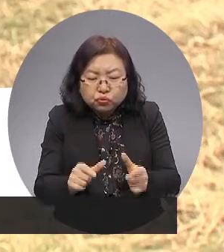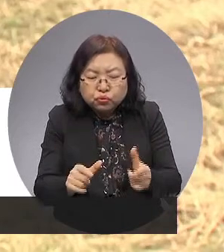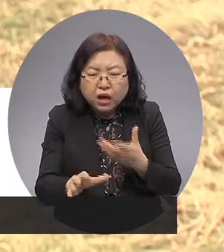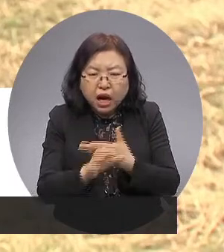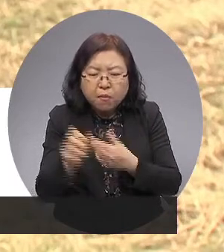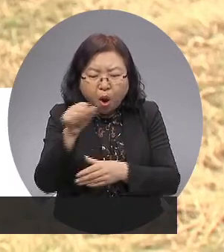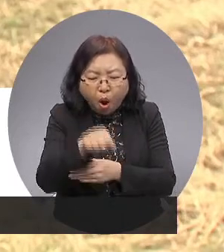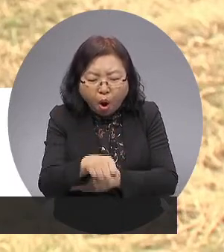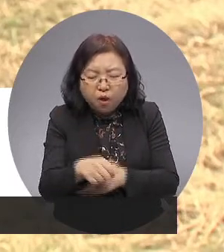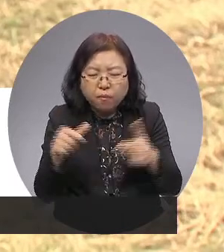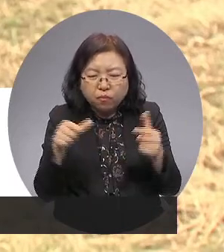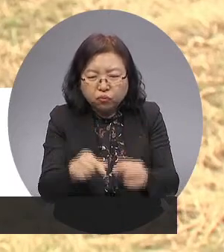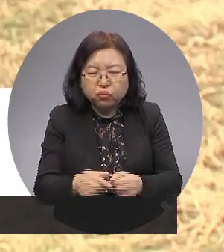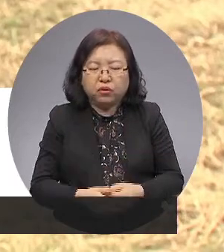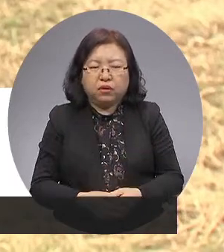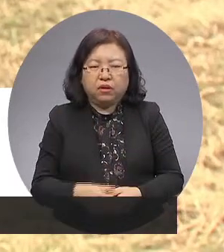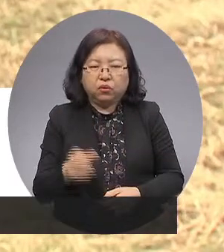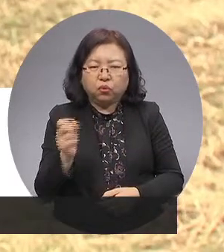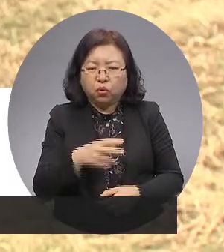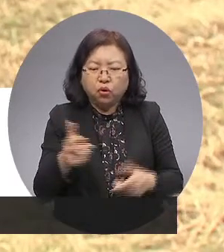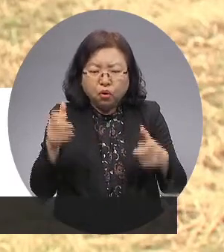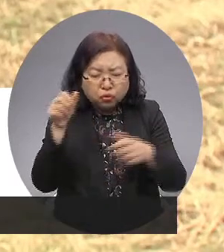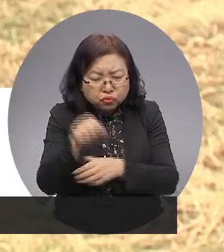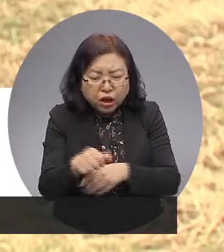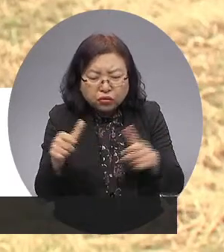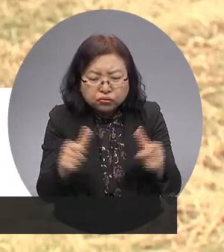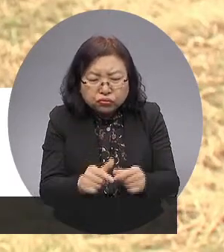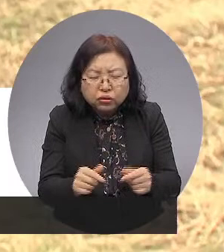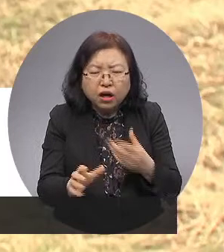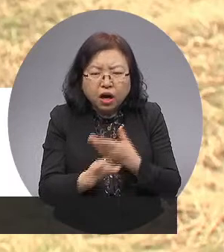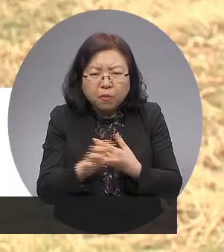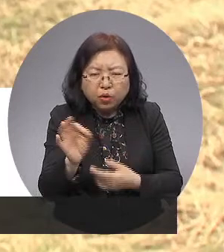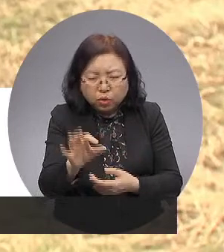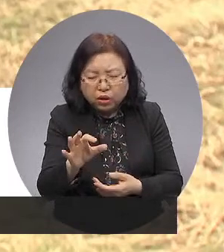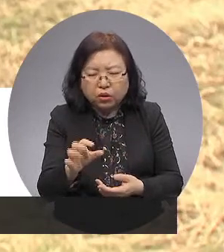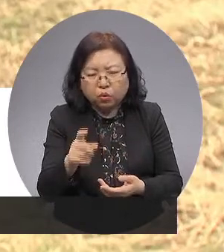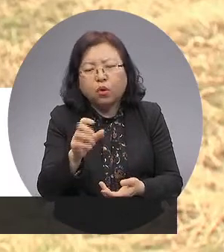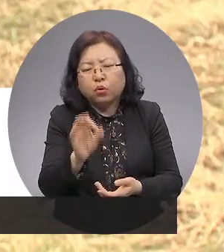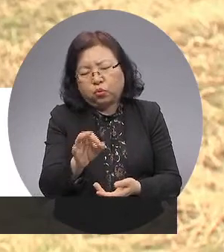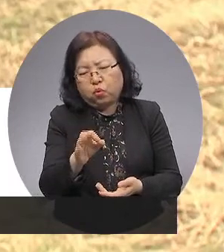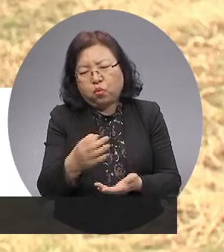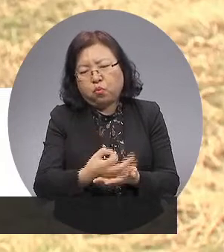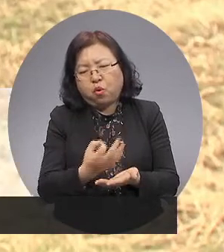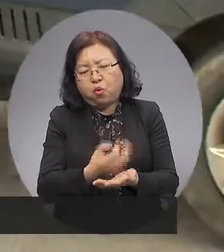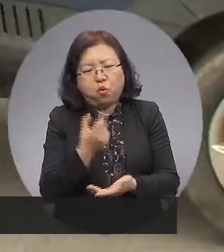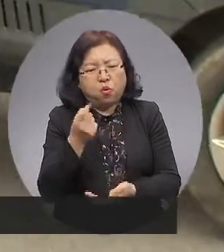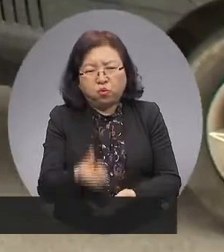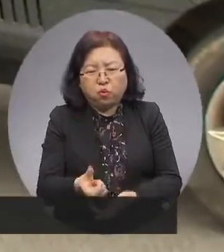수확이 줄고 수확이 줄면 이제 농가에 직접적인 타격이 오는 거죠.